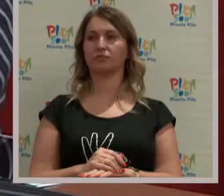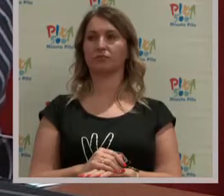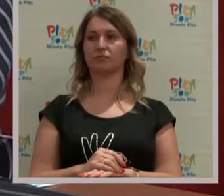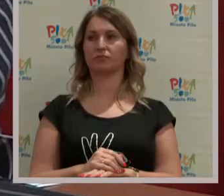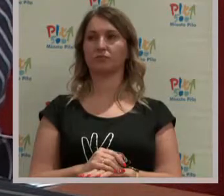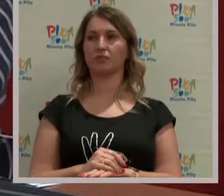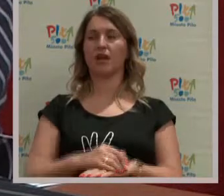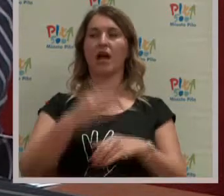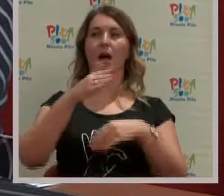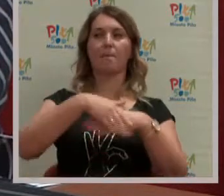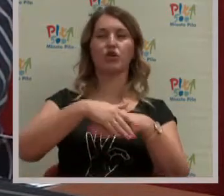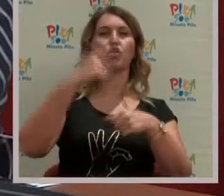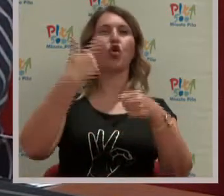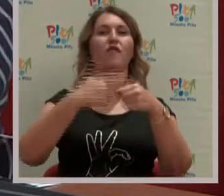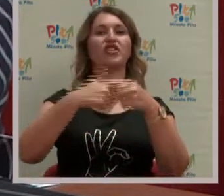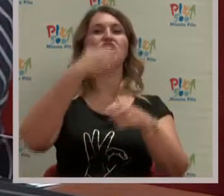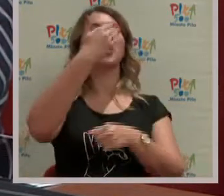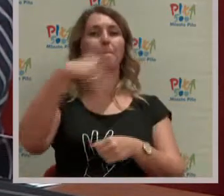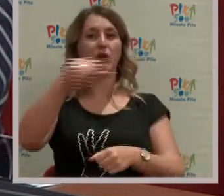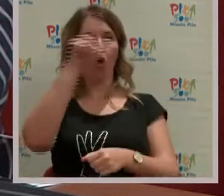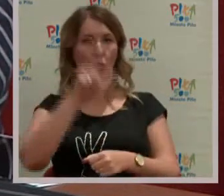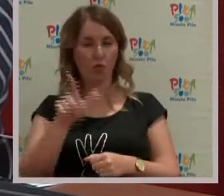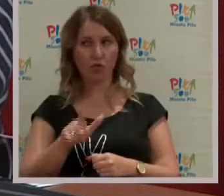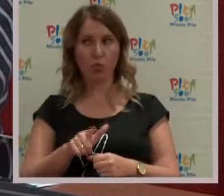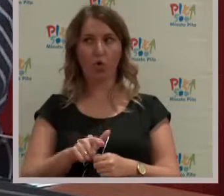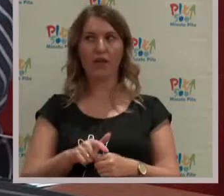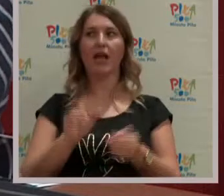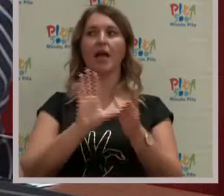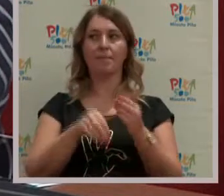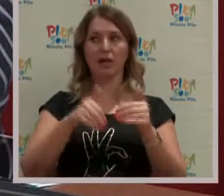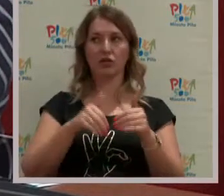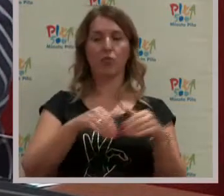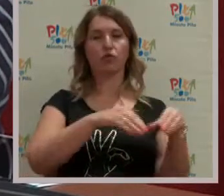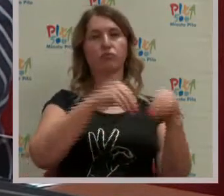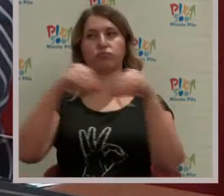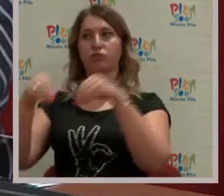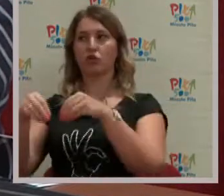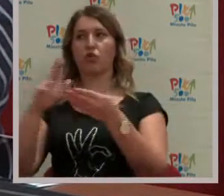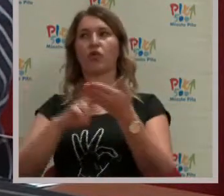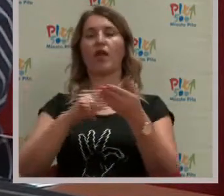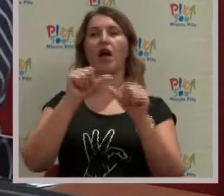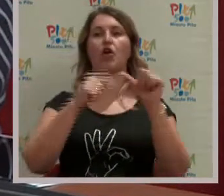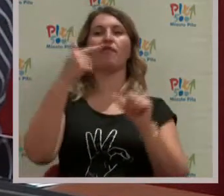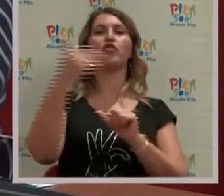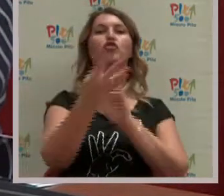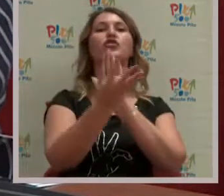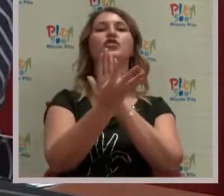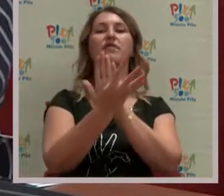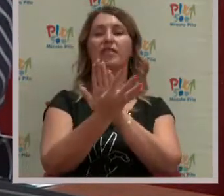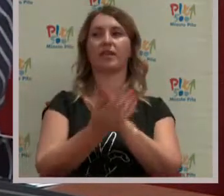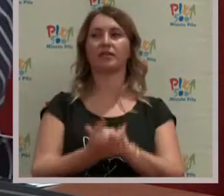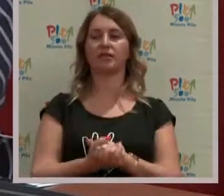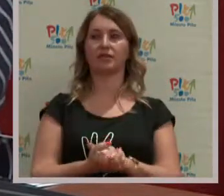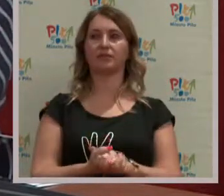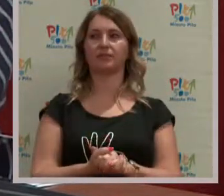kwoty blisko 20 milionów złotych w ramach wydanych już przez miasto środków przesunie się na rok 2019 w związku z tym